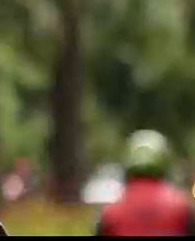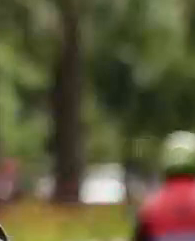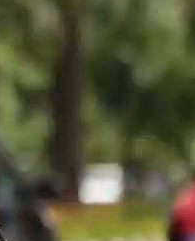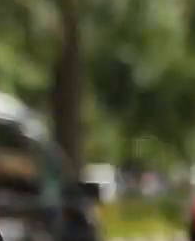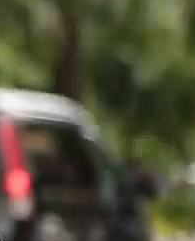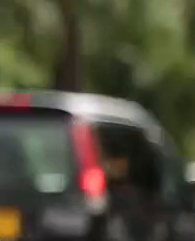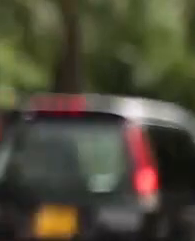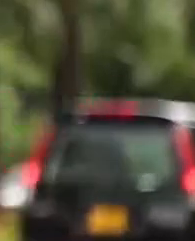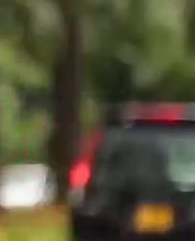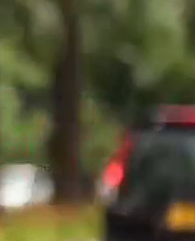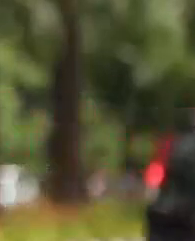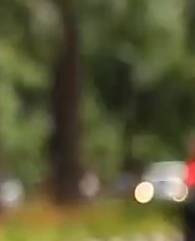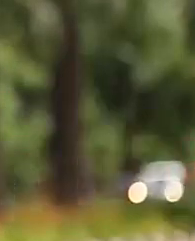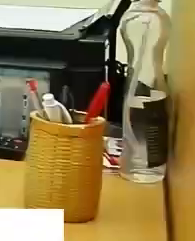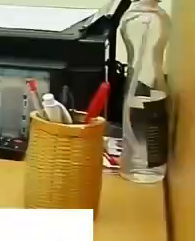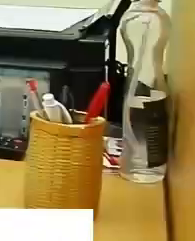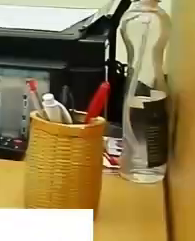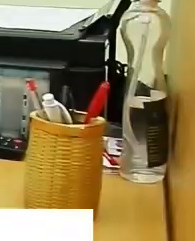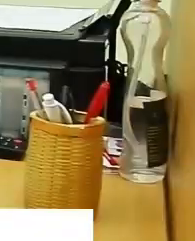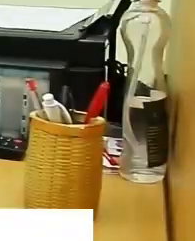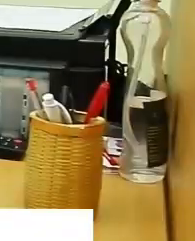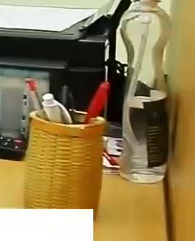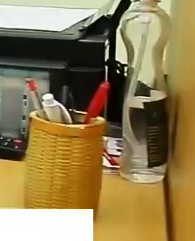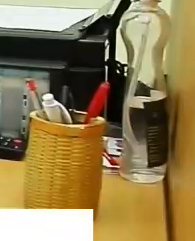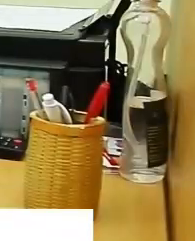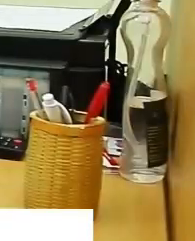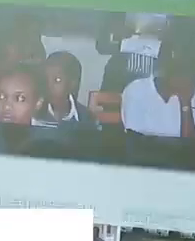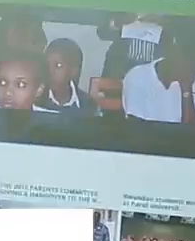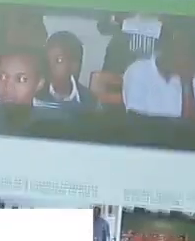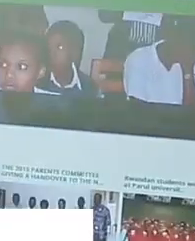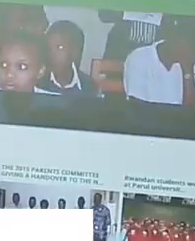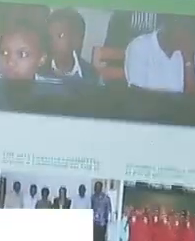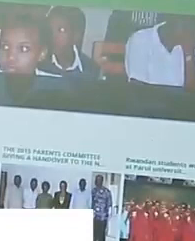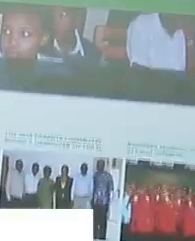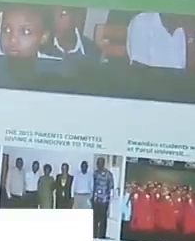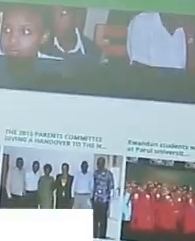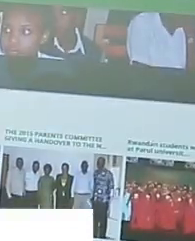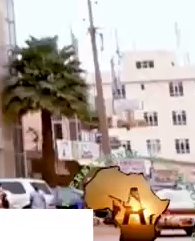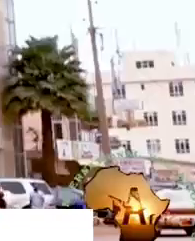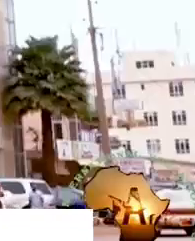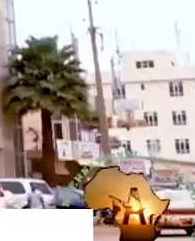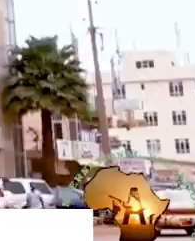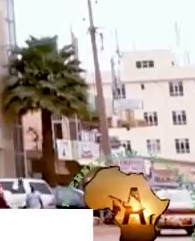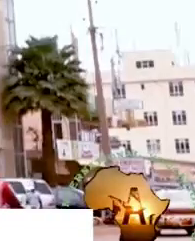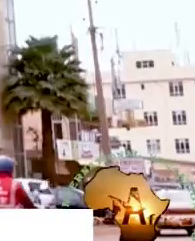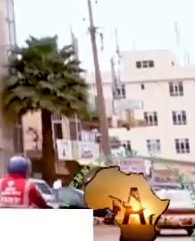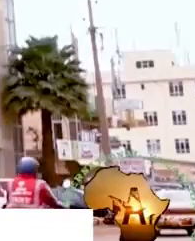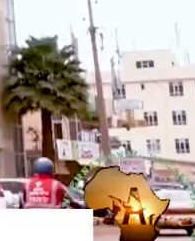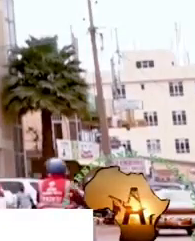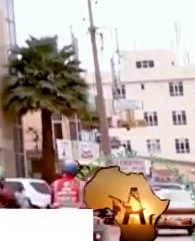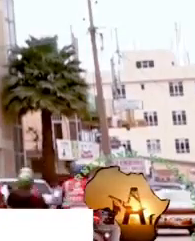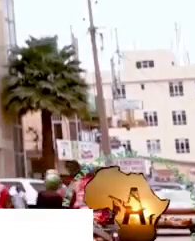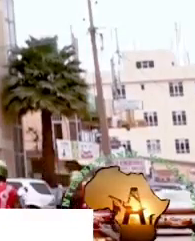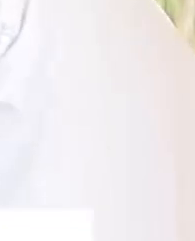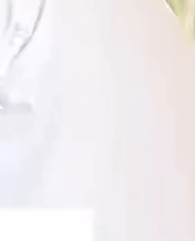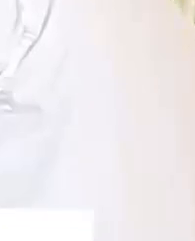www.pendafrica.net.rw. Yeah, sure. Okay, hold on. Ku bindi bisobanuro nyarukira Kimironko hirye gato ya gare